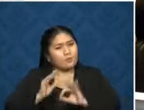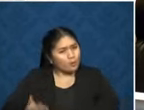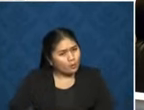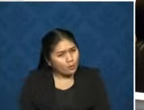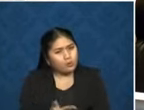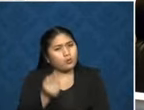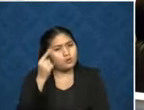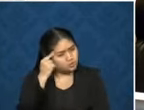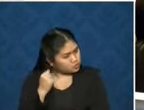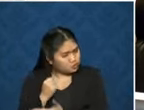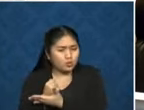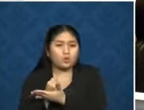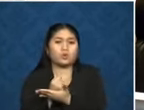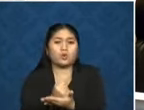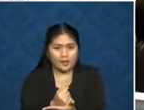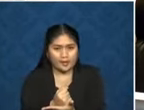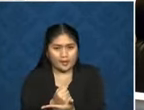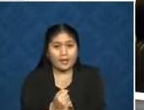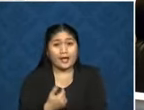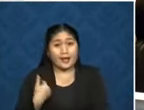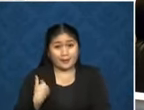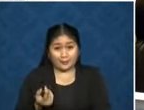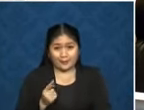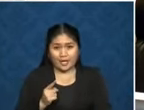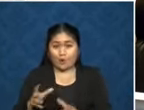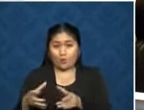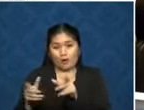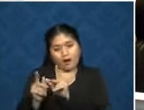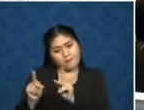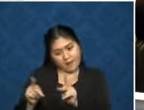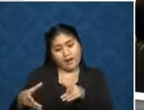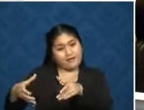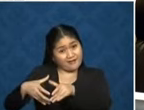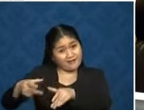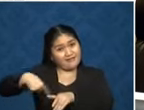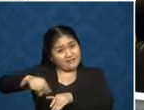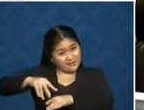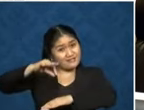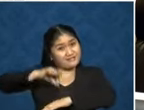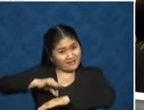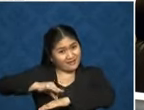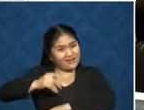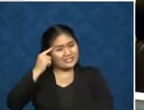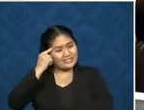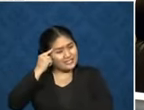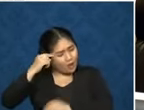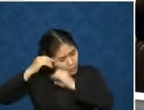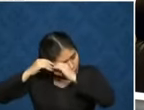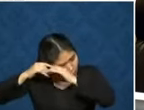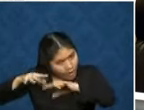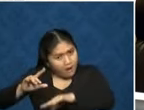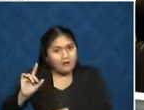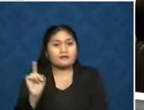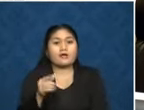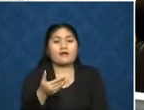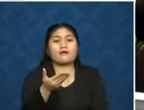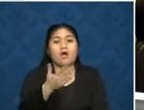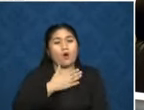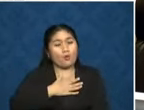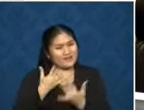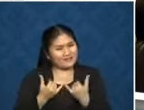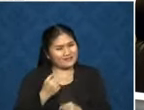ที่นี้จะต้องช่วยกันและกรรมาธิการที่จะเกิดขึ้นนี้นะคะดิฉันหวังเหลือเกินว่าสิ่งที่เราจะต้องทำกัน